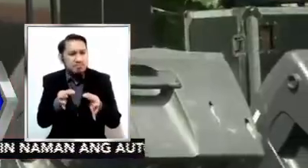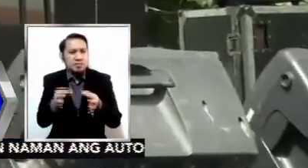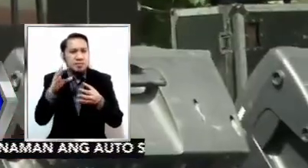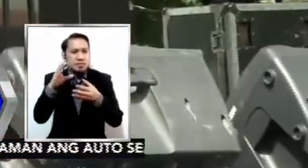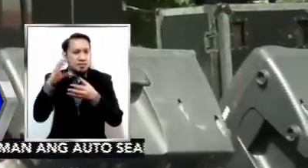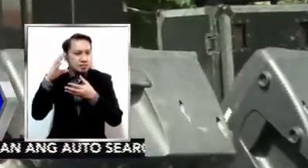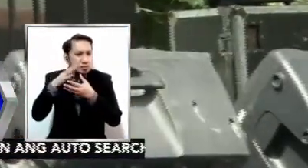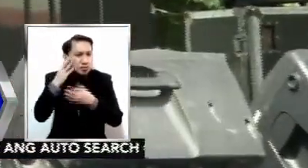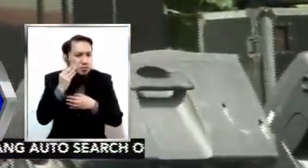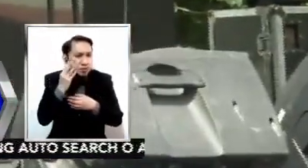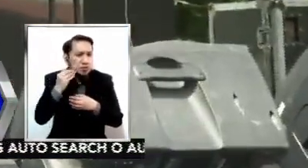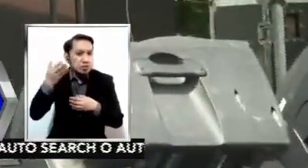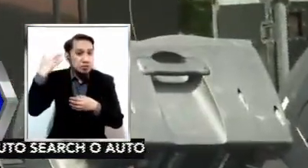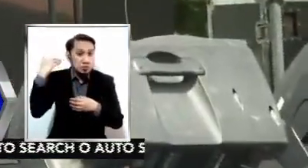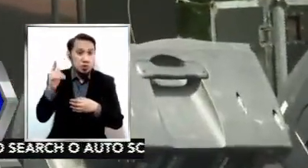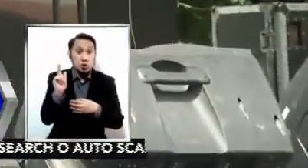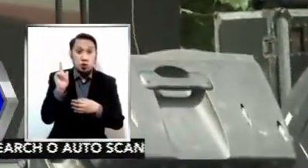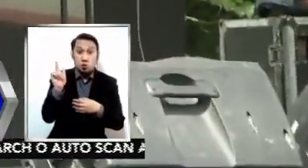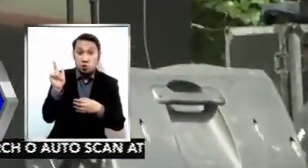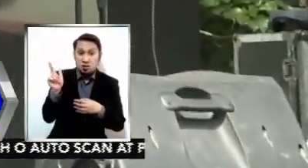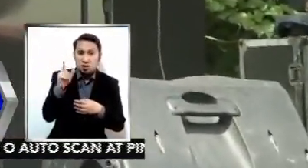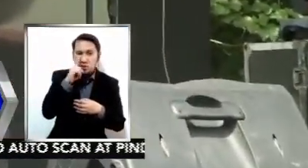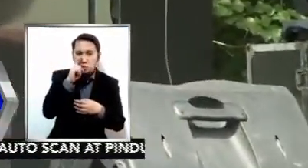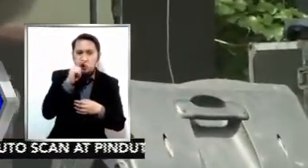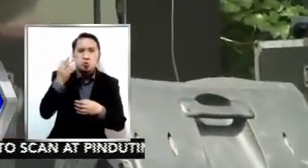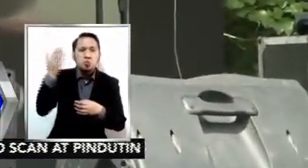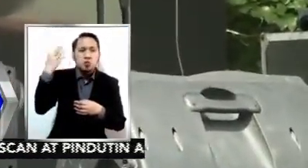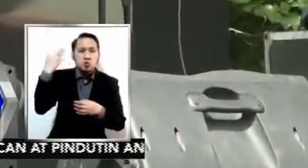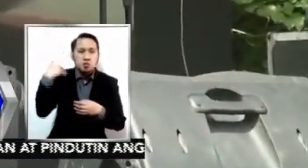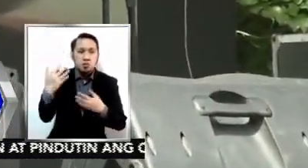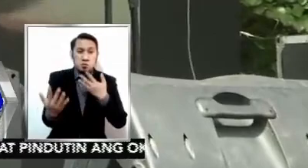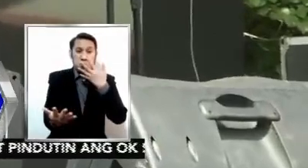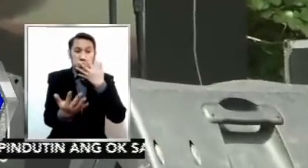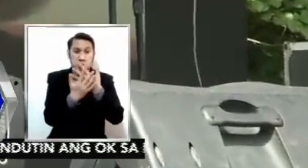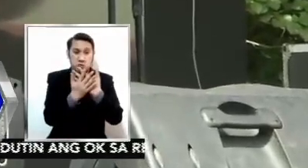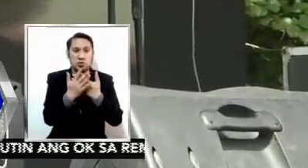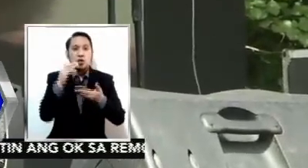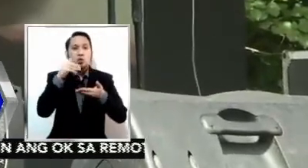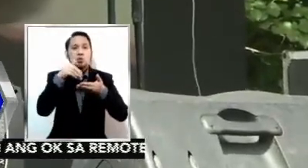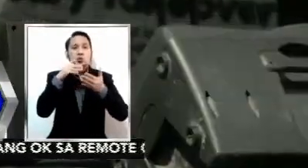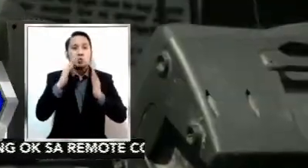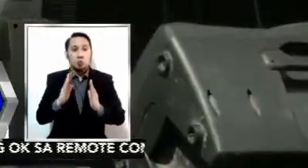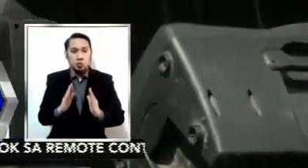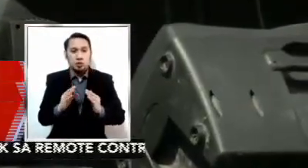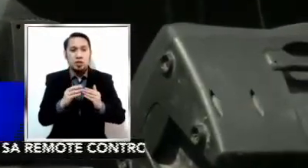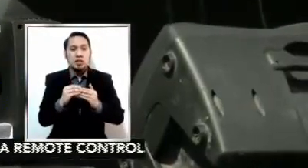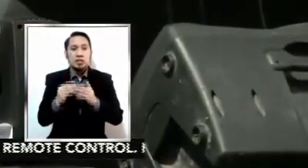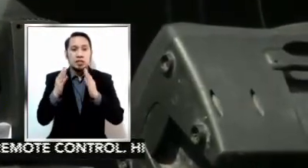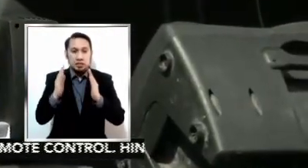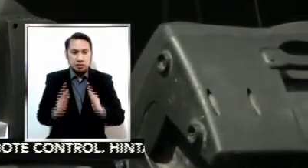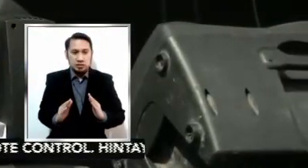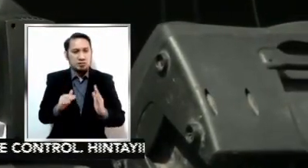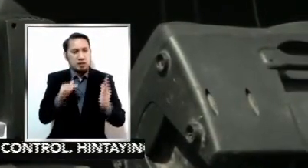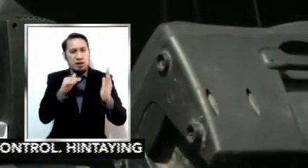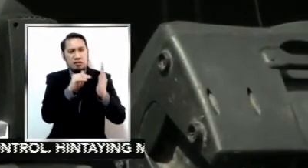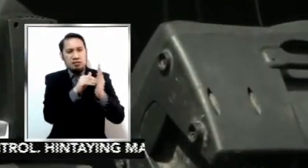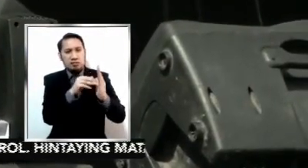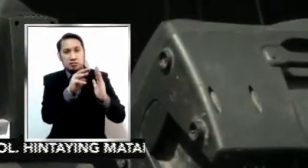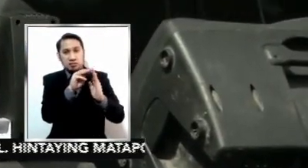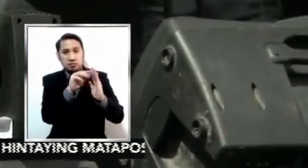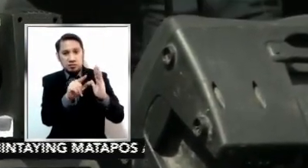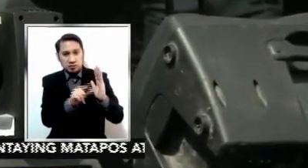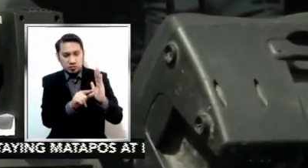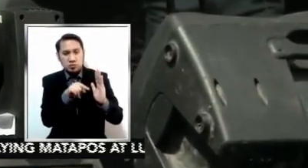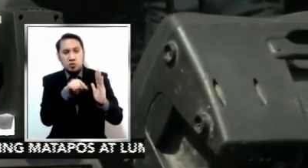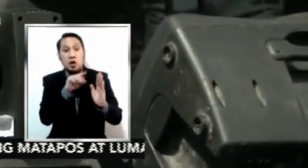anyos lamang daw siya nung ikulong sa pagiging student leader na kumontra sa batas militar. Kabilang si Edna sa datos ng